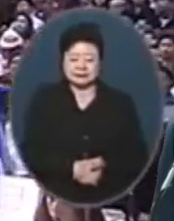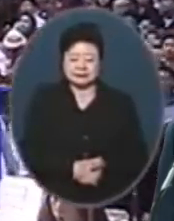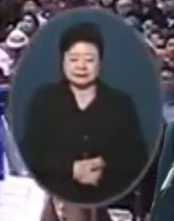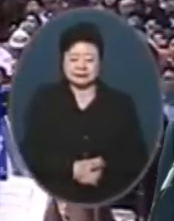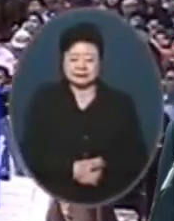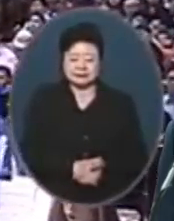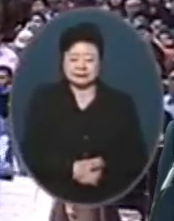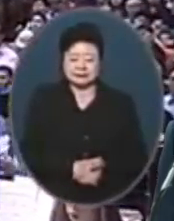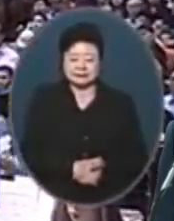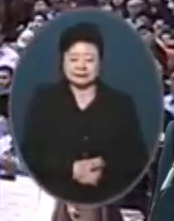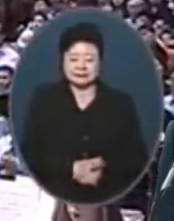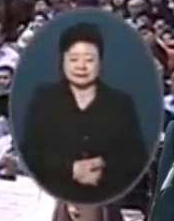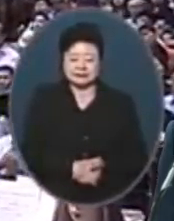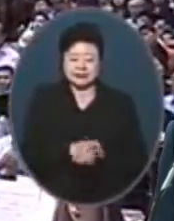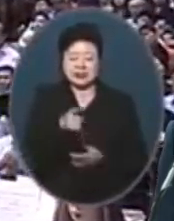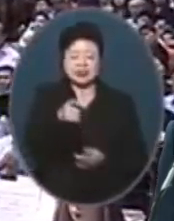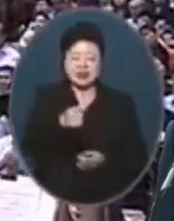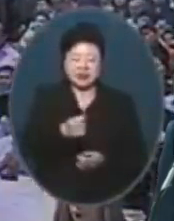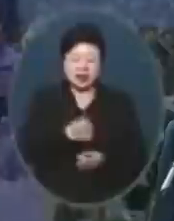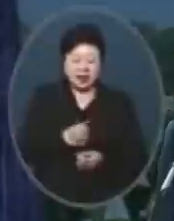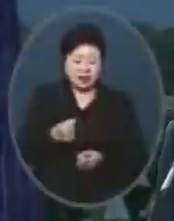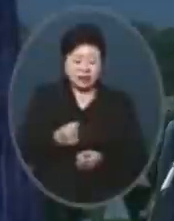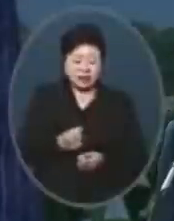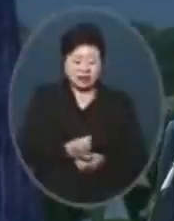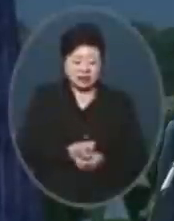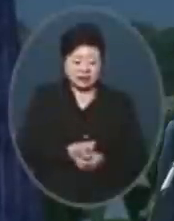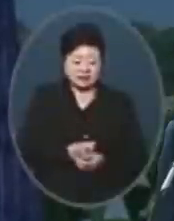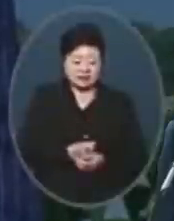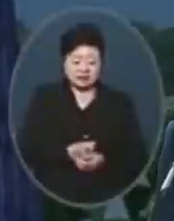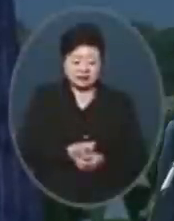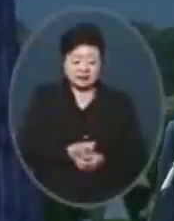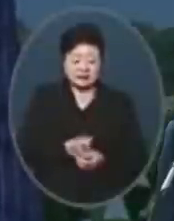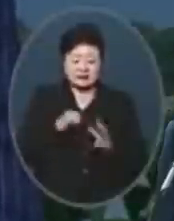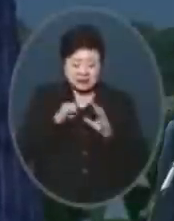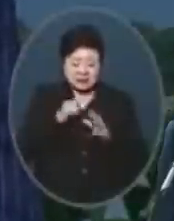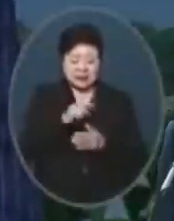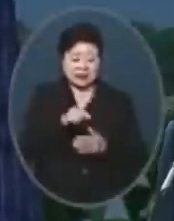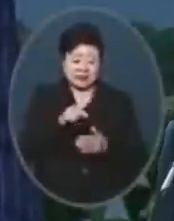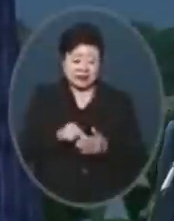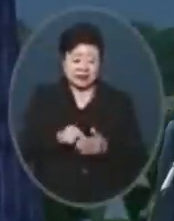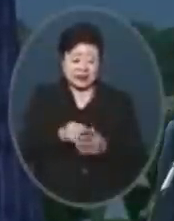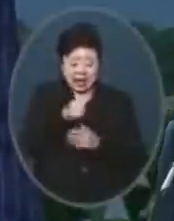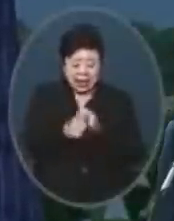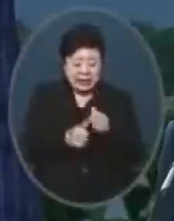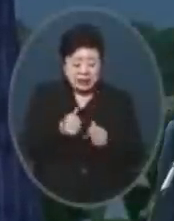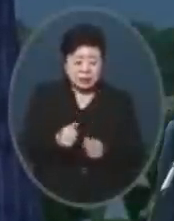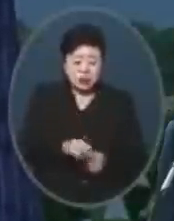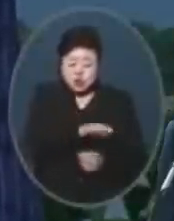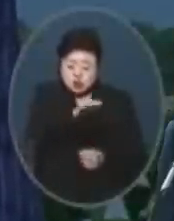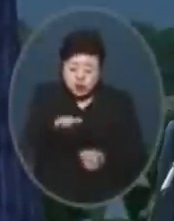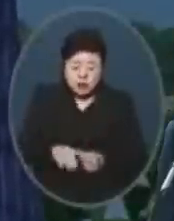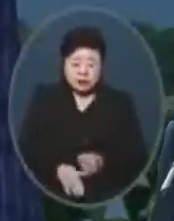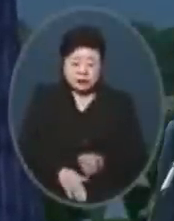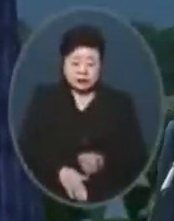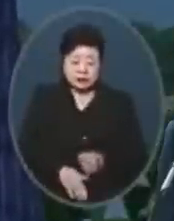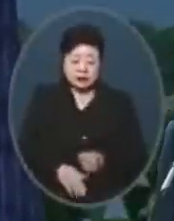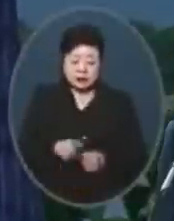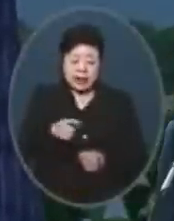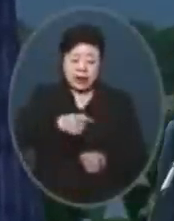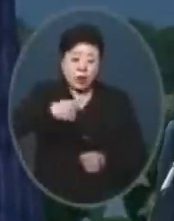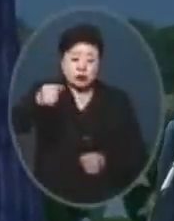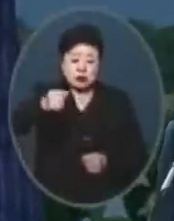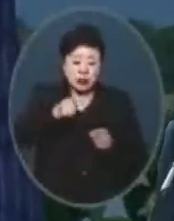내 것 내 것 따진 세상에 하나님이 우리를 보고 내 것이라고